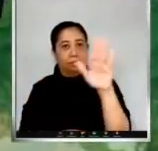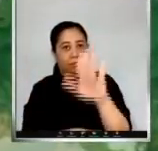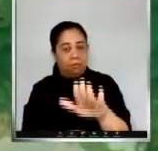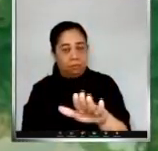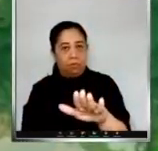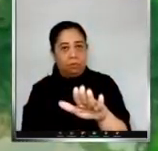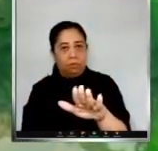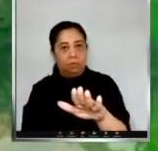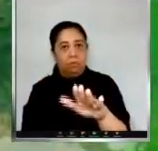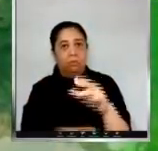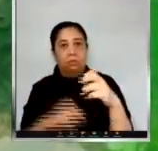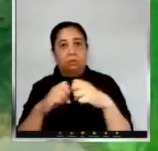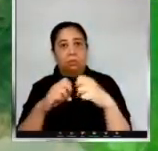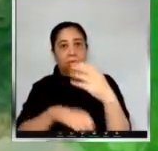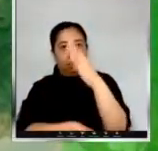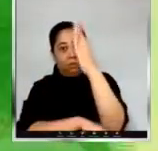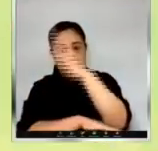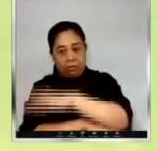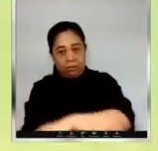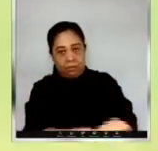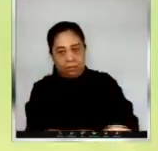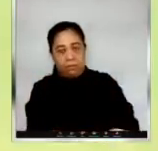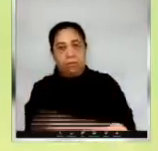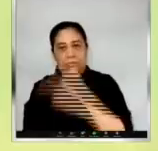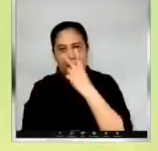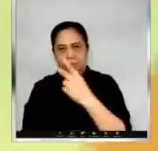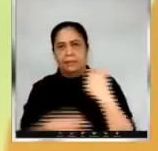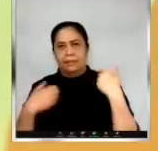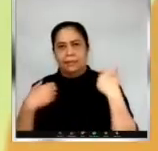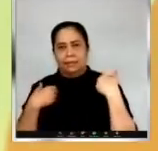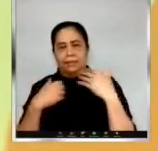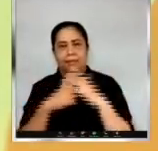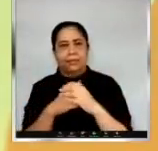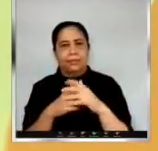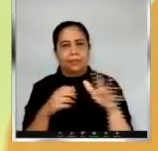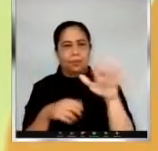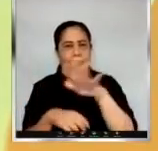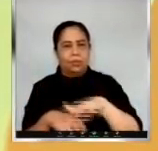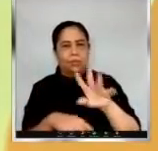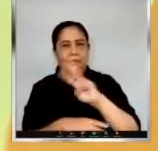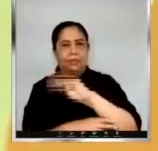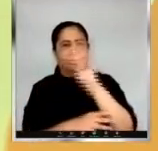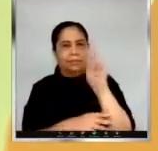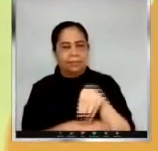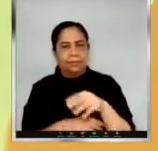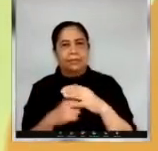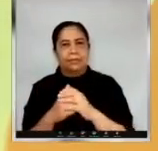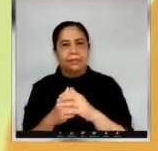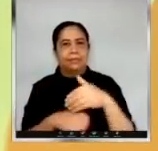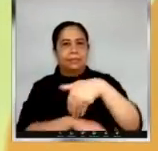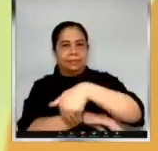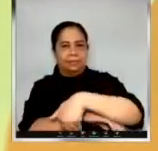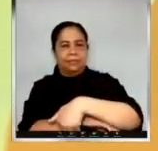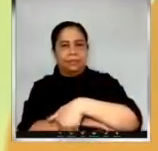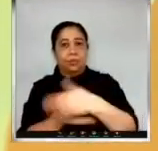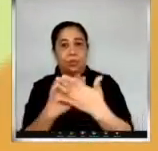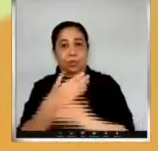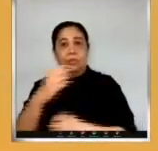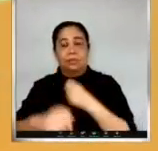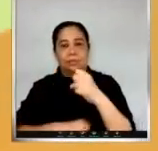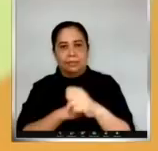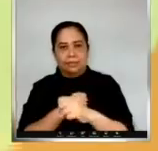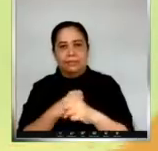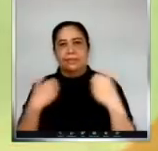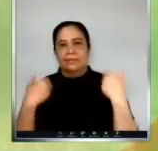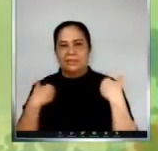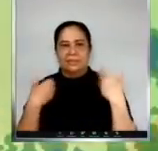kundi hanggang sa gabi. Makikita nyo, may kulay dyan sa buong Metro Manila. Sa gabi po ng bagong taon, merong tsansa ng